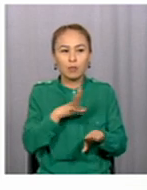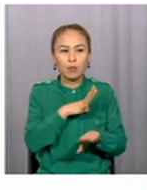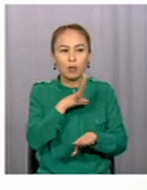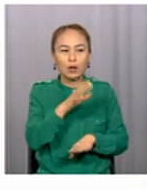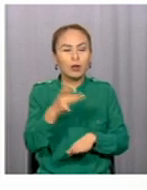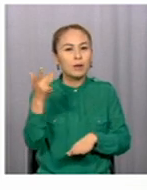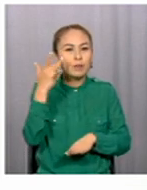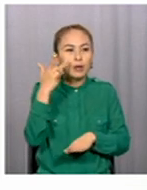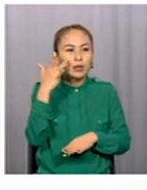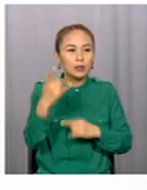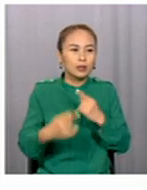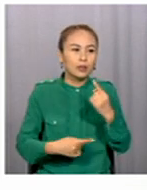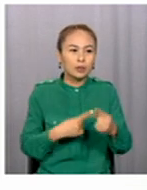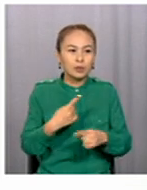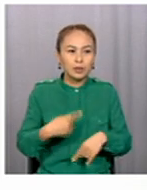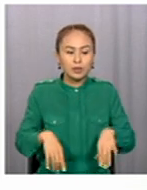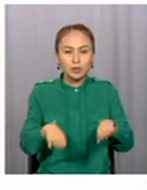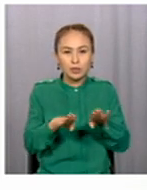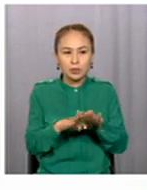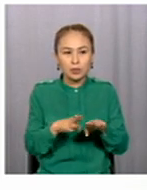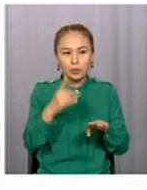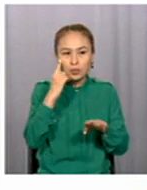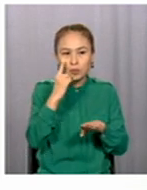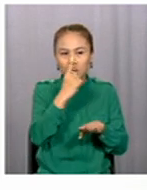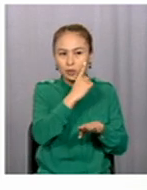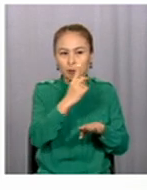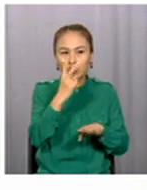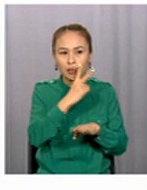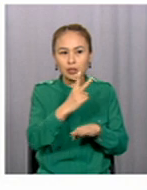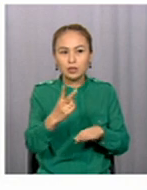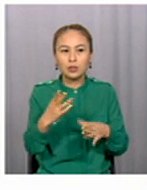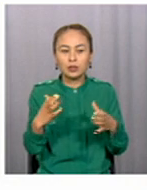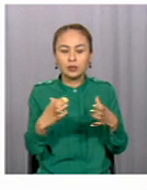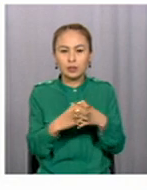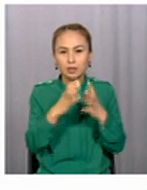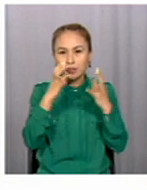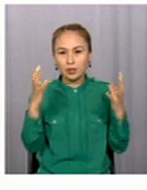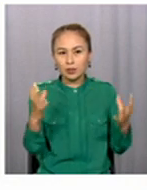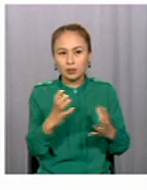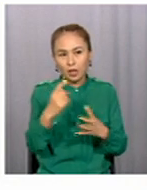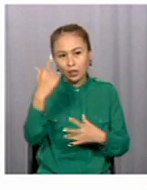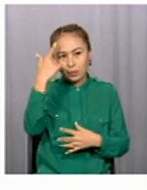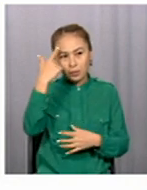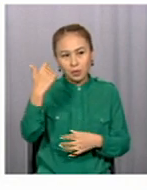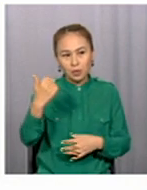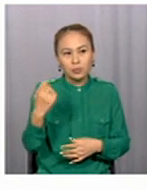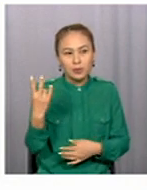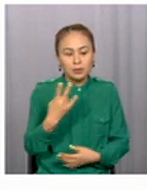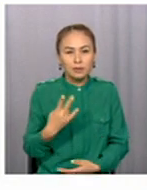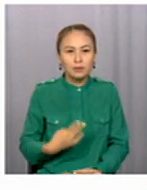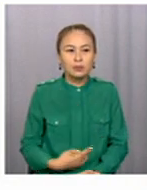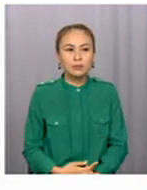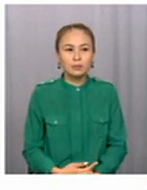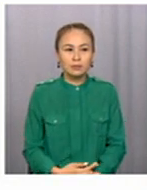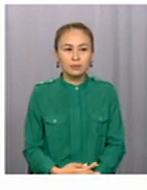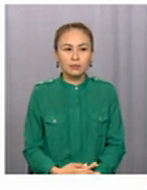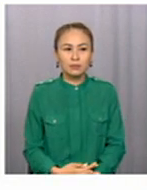да болған мәңгілік тәуелсіздігімізді көздің қарашығындай сақтай білуіміз